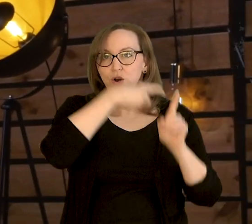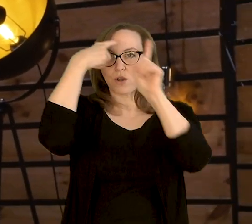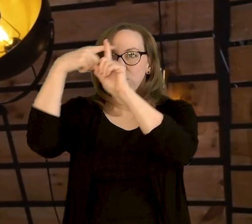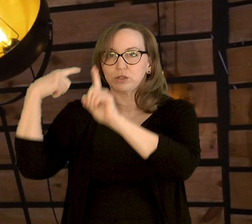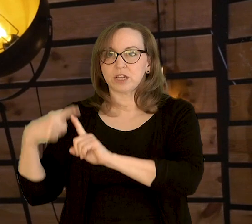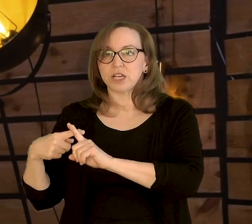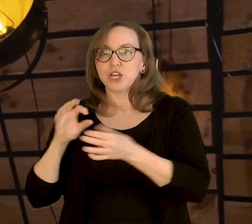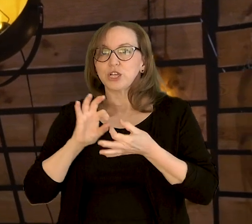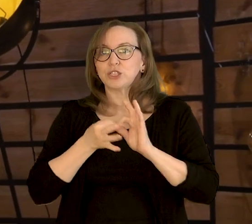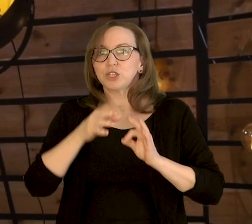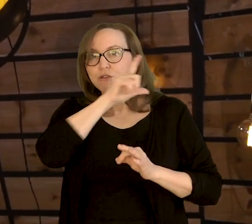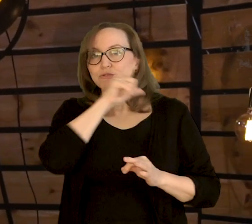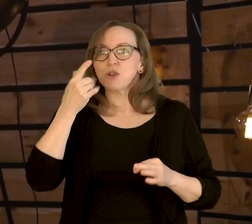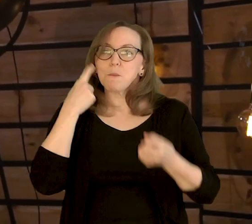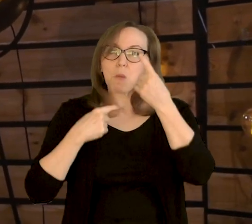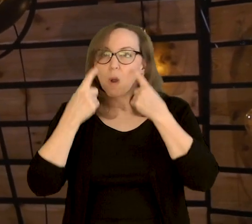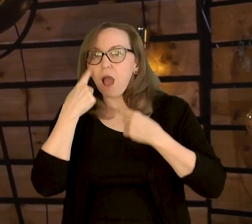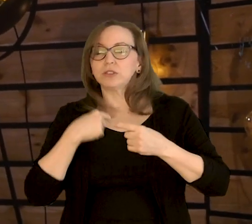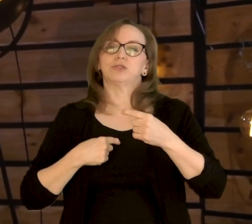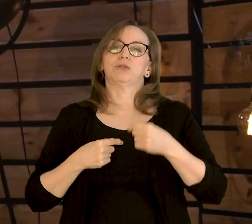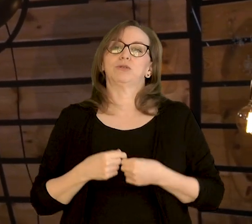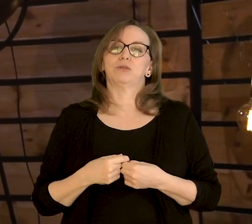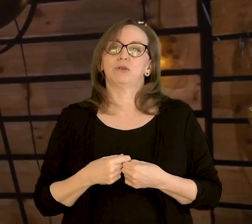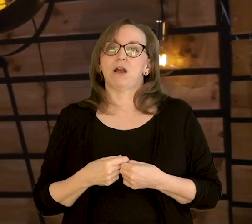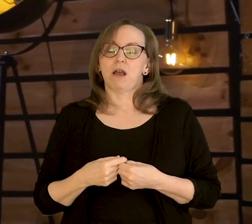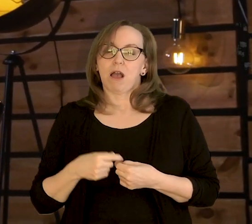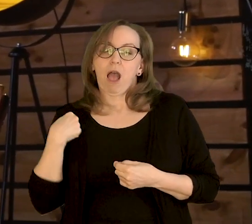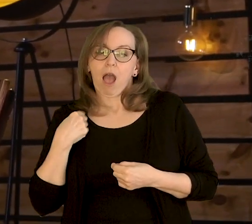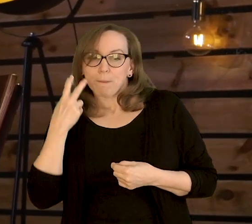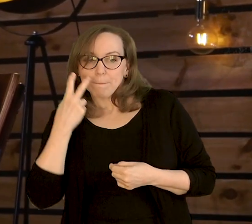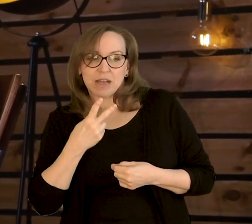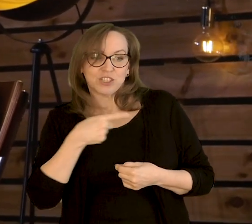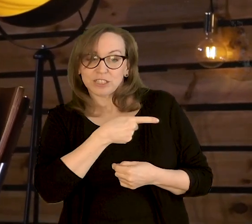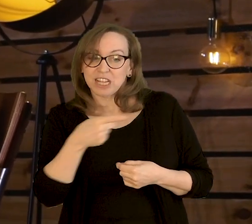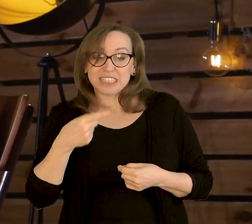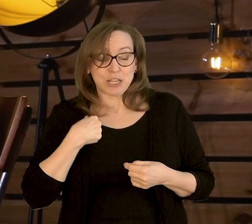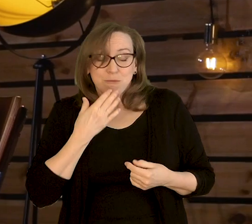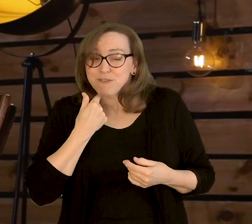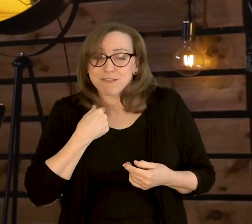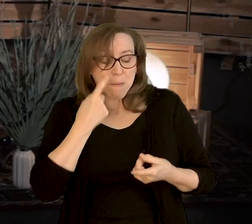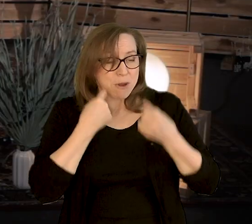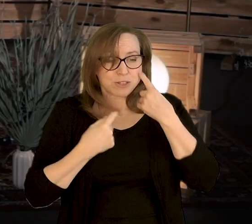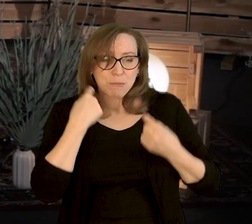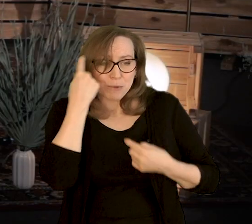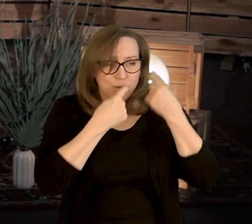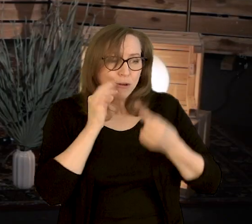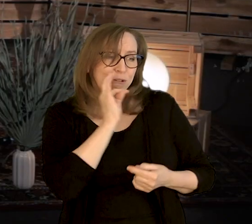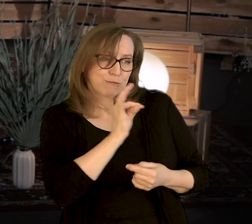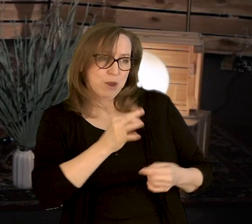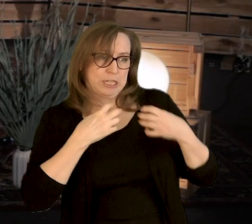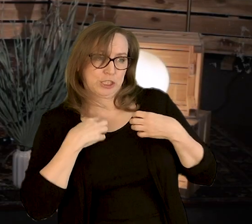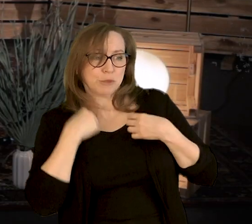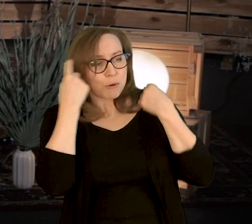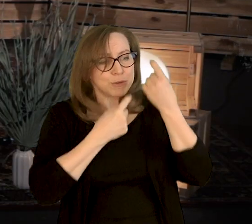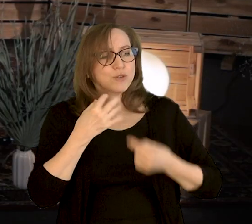ludzie płaczą nad Nim, On zwraca ich uwagę, płaczcie nad sobą, zatroszcie się o swoje życie, pomyślcie